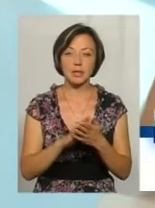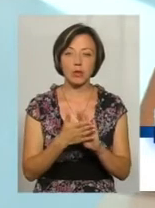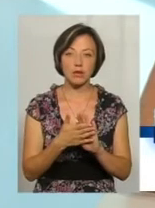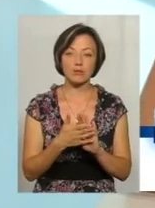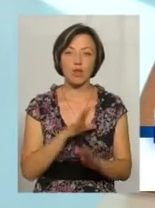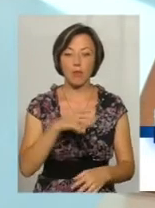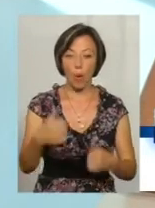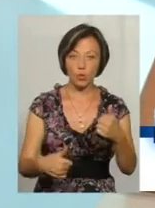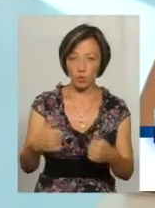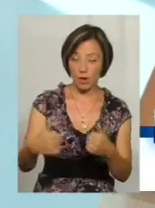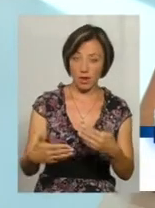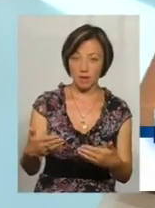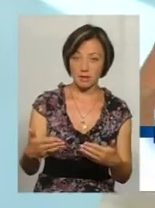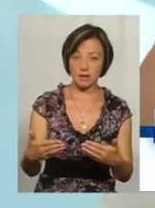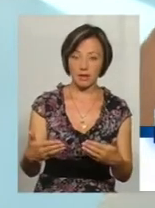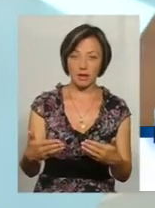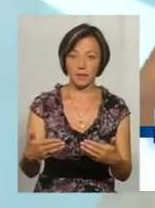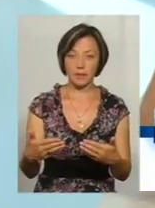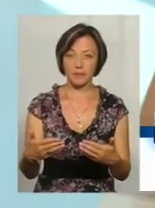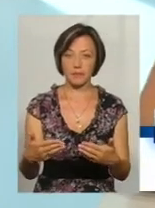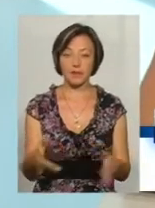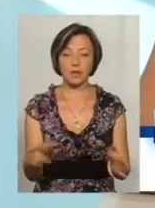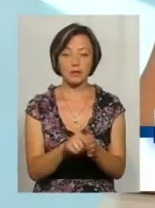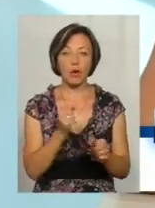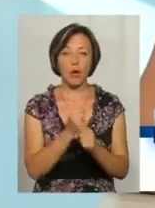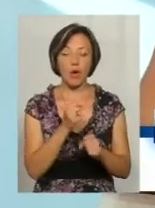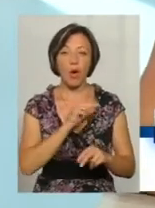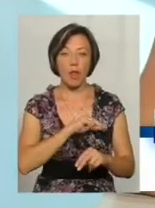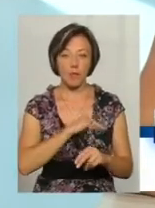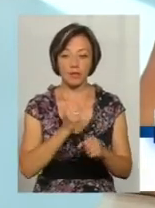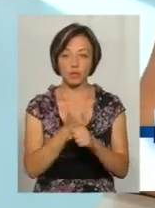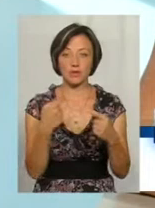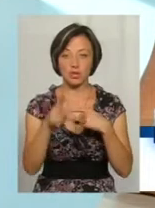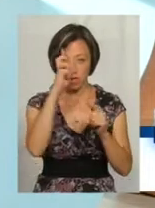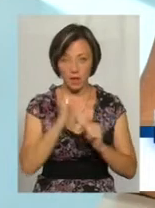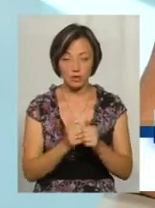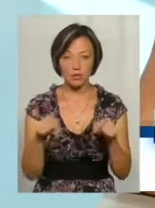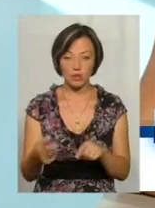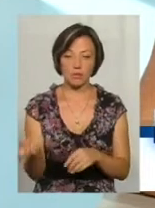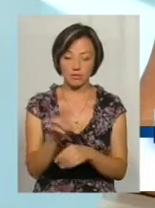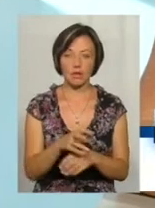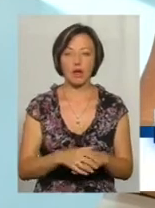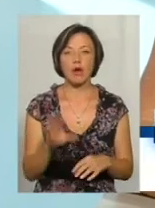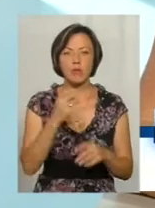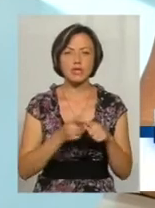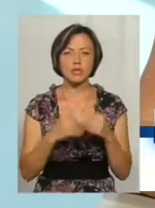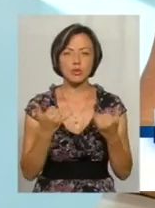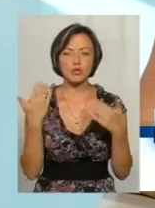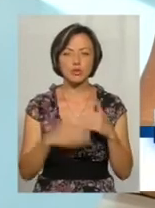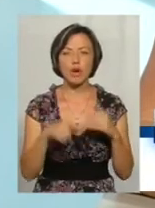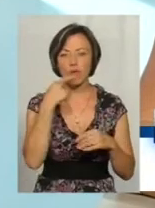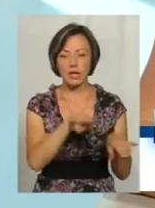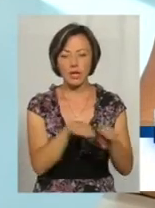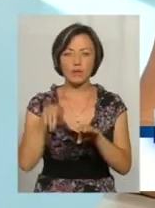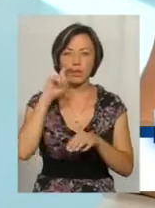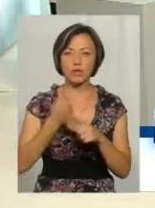була конкуренція, в тому числі із колегами, які працюють в інших країнах, які сюди заходять? Та про це вже сьогодні теж говорять на рівні